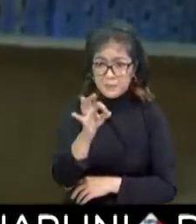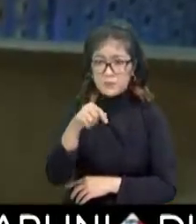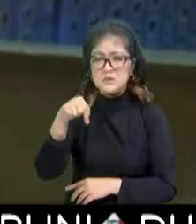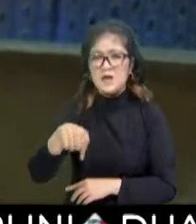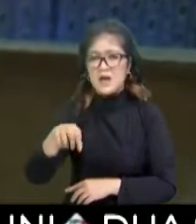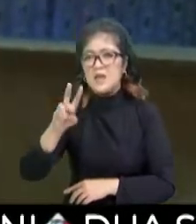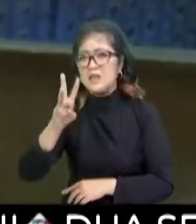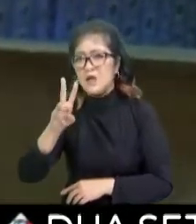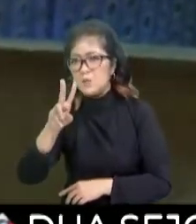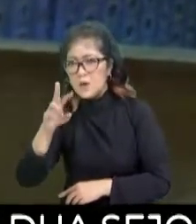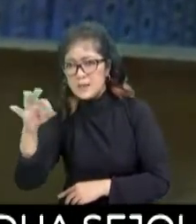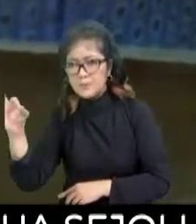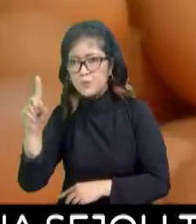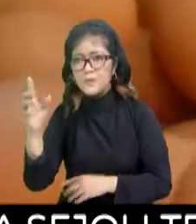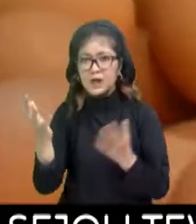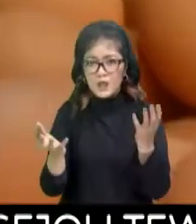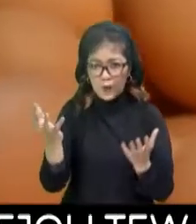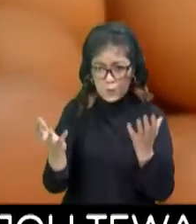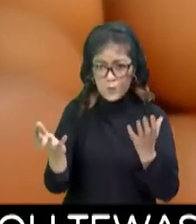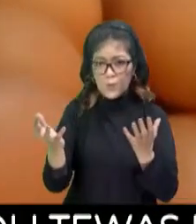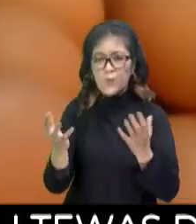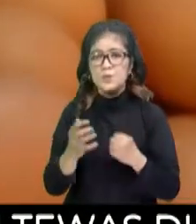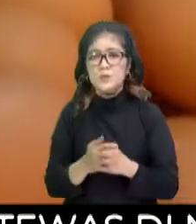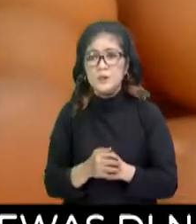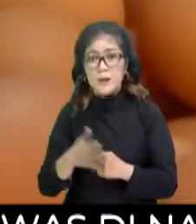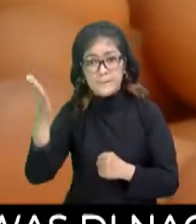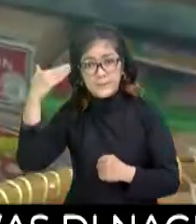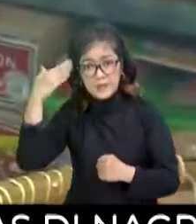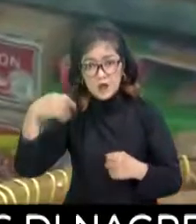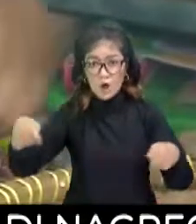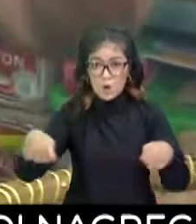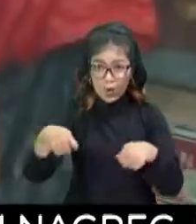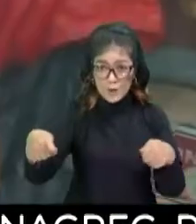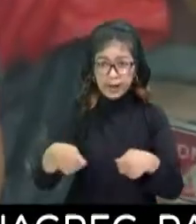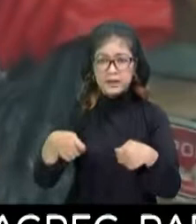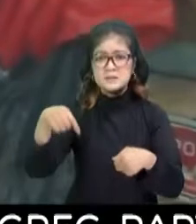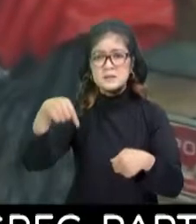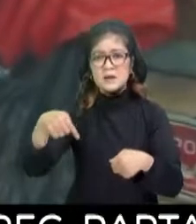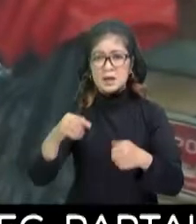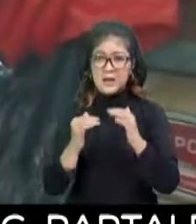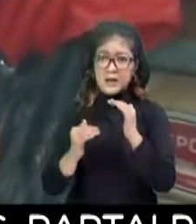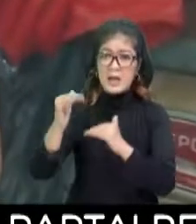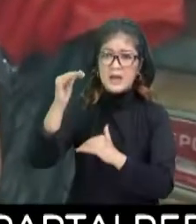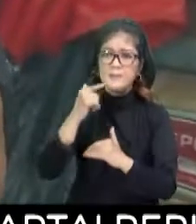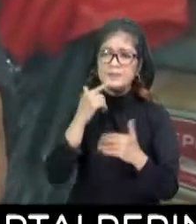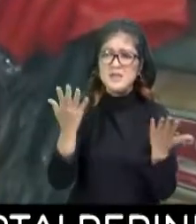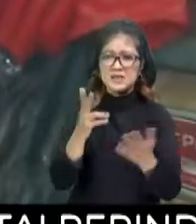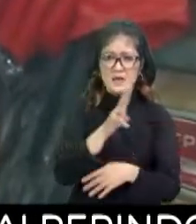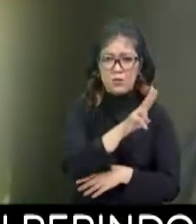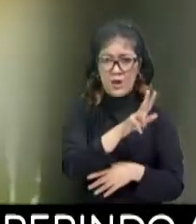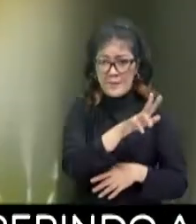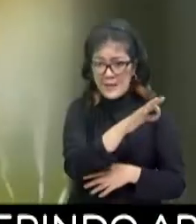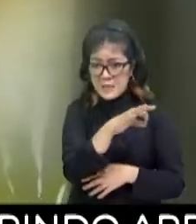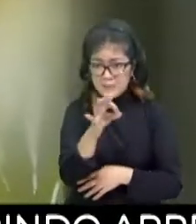perkilogramnya sementara harga minyak goreng dalam kemasan juga mengalami kenaikan dari 28000 menjadi